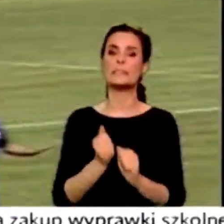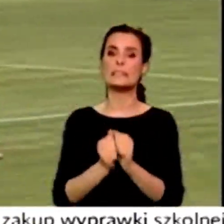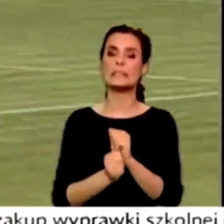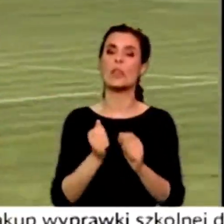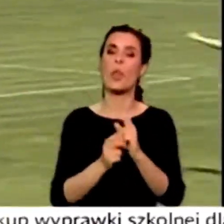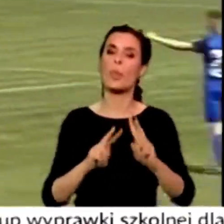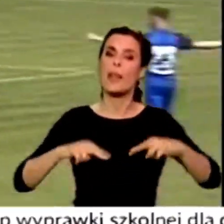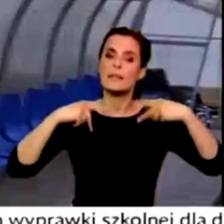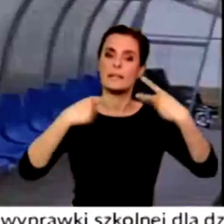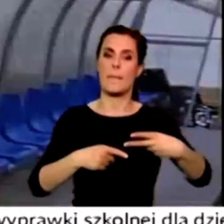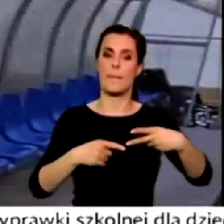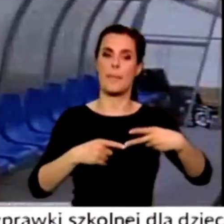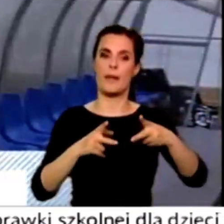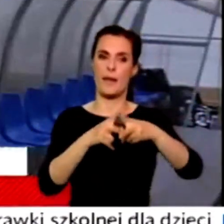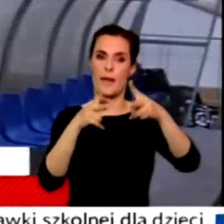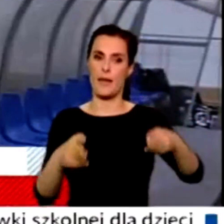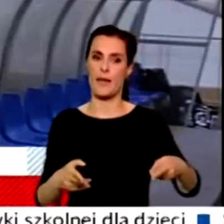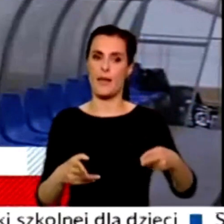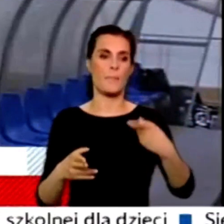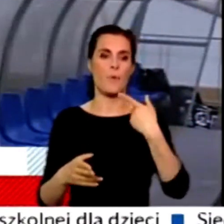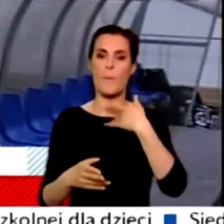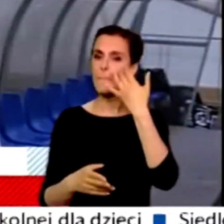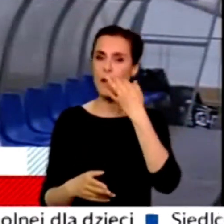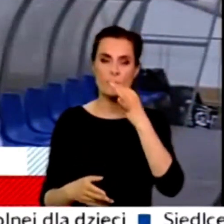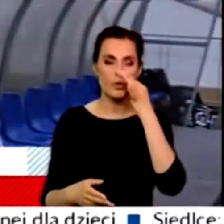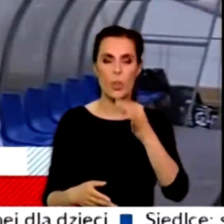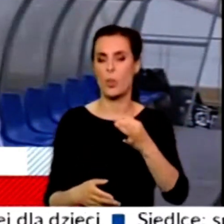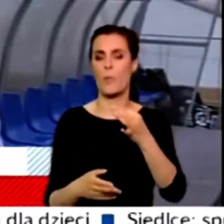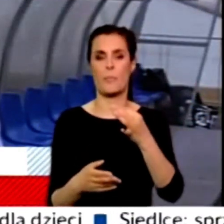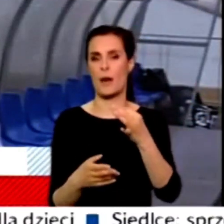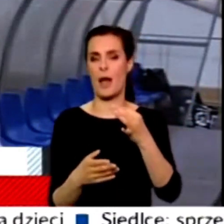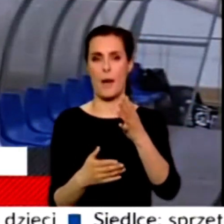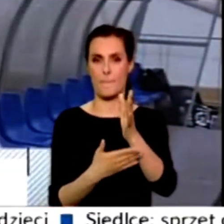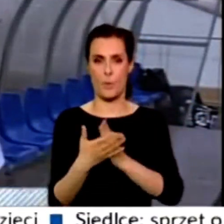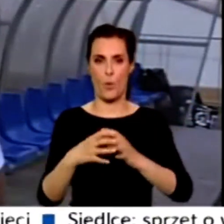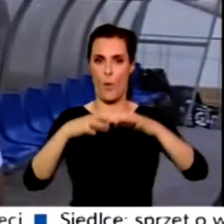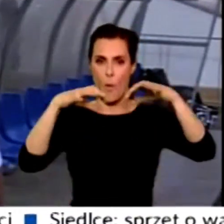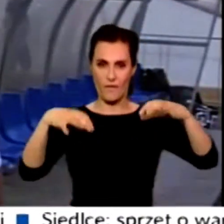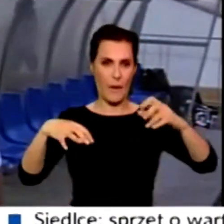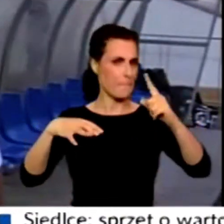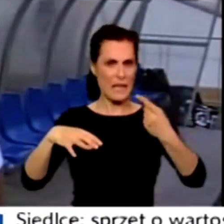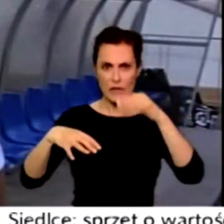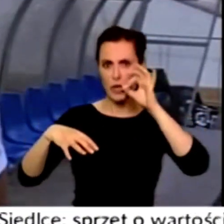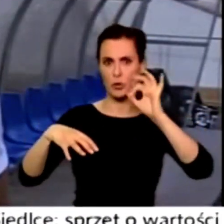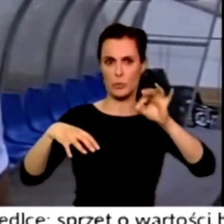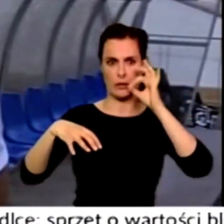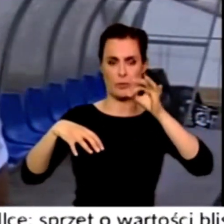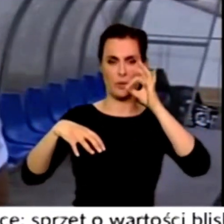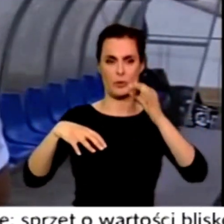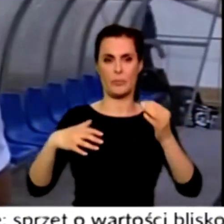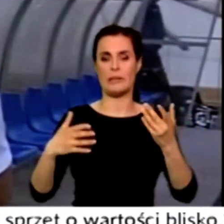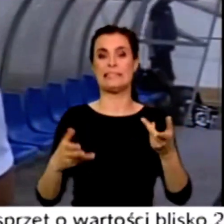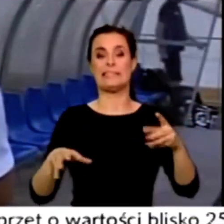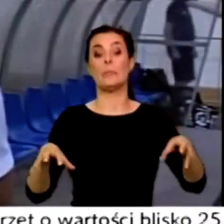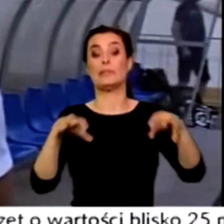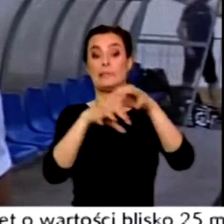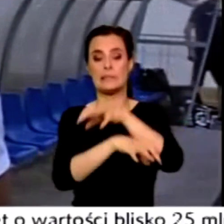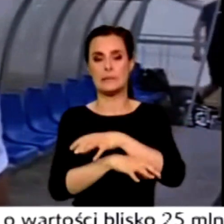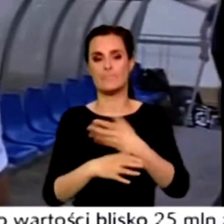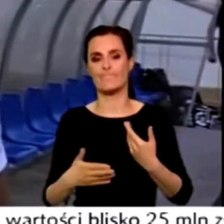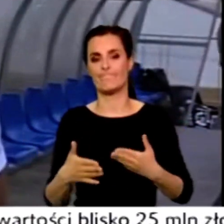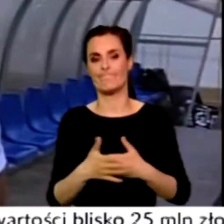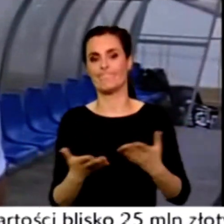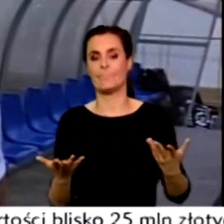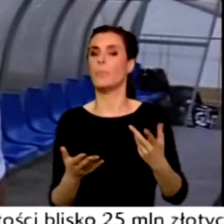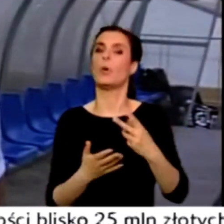i to na pewno cieszy. Po bardzo dobrej pierwszej połowie i pełnej kontroli nad wydarzeniami na boisku trochę stanęliśmy na